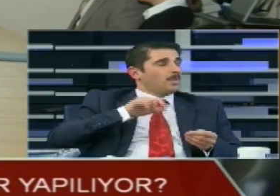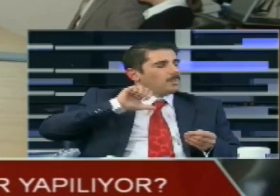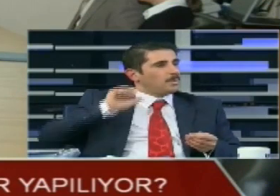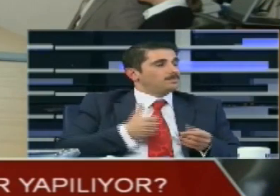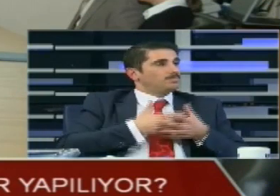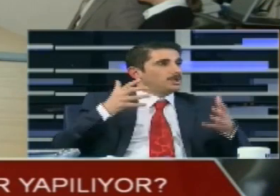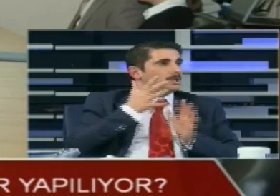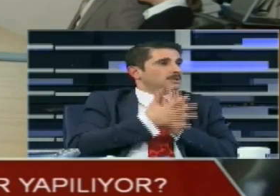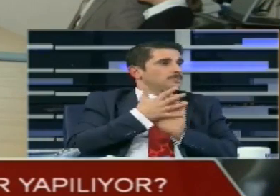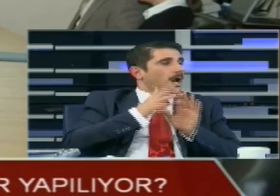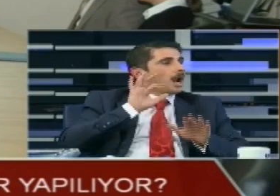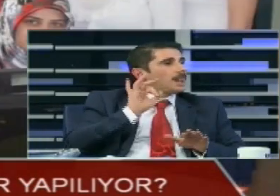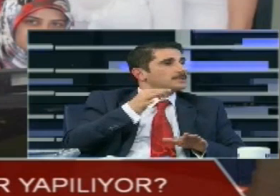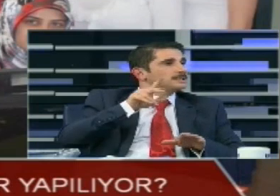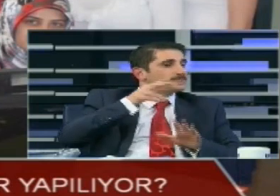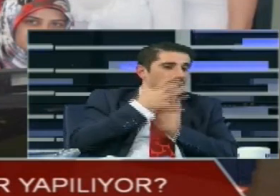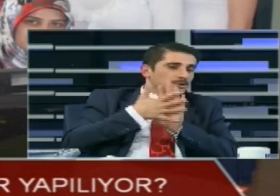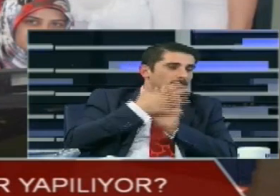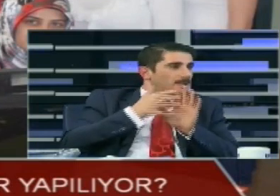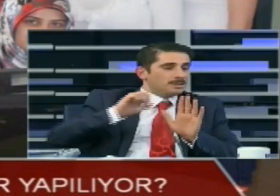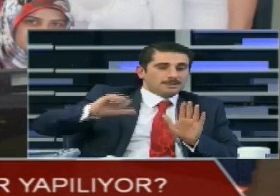yandan sıkıntılarımızı gidermek için